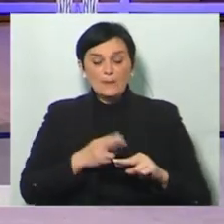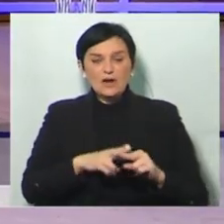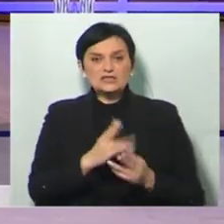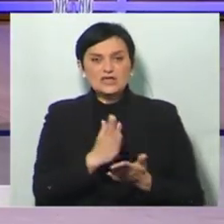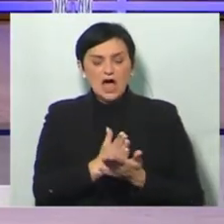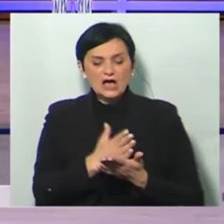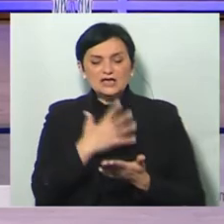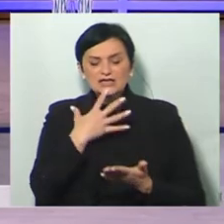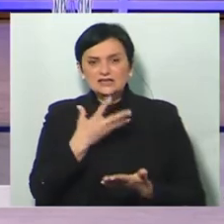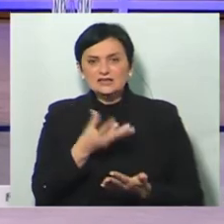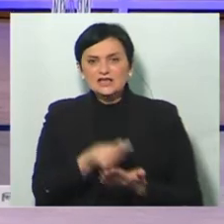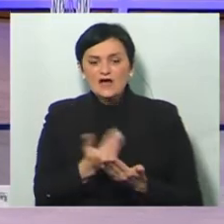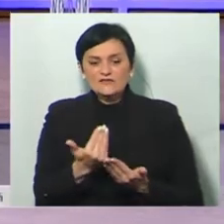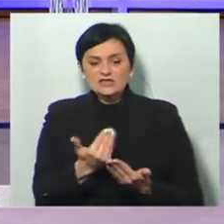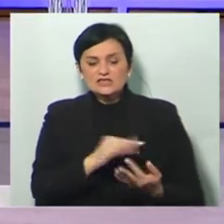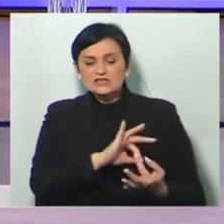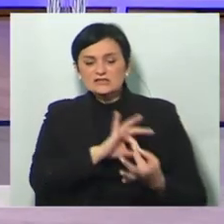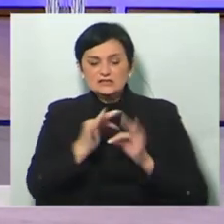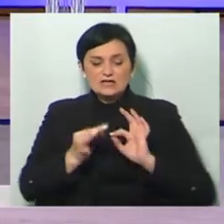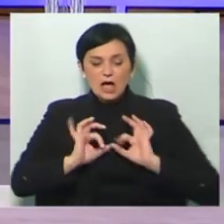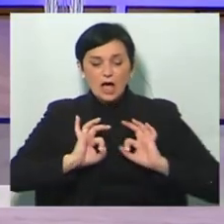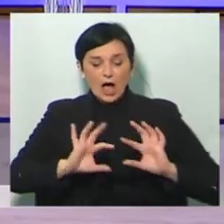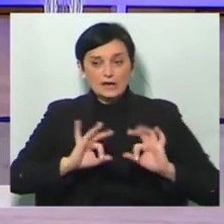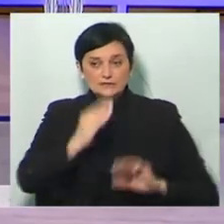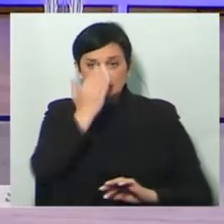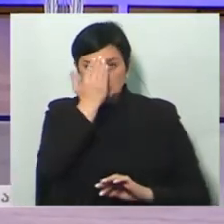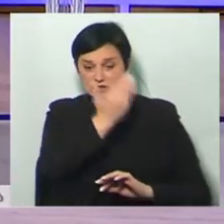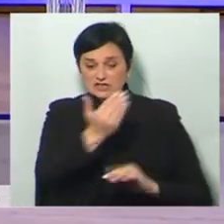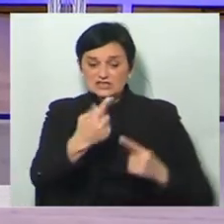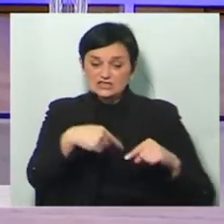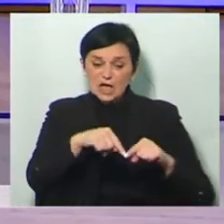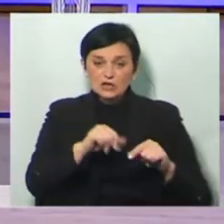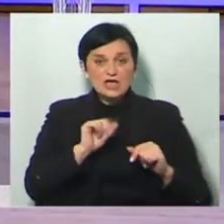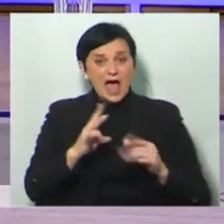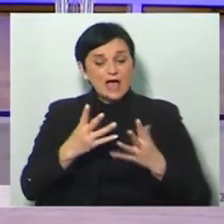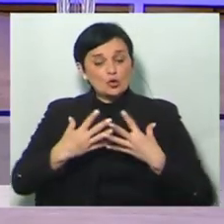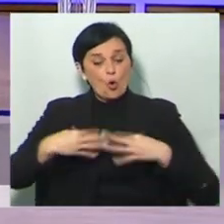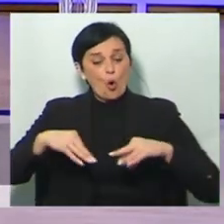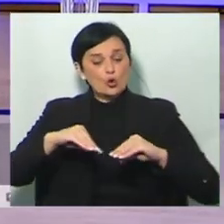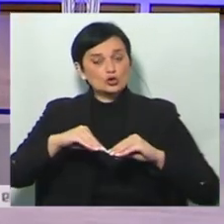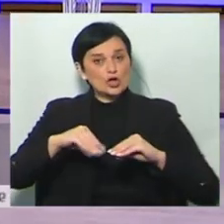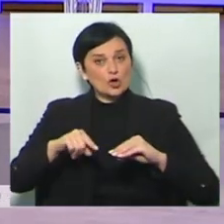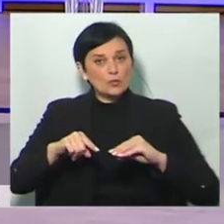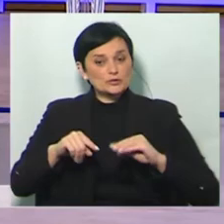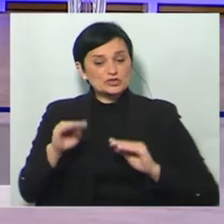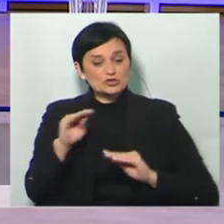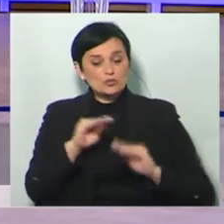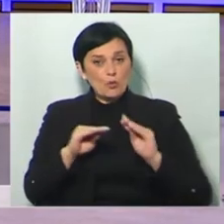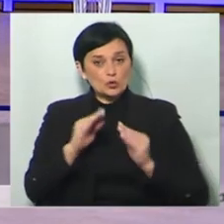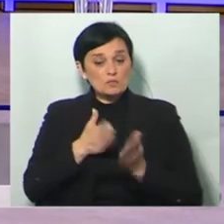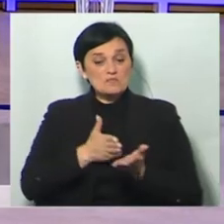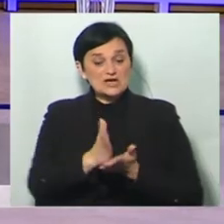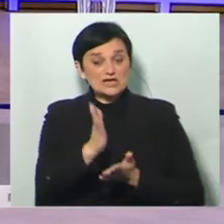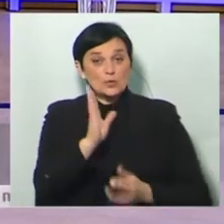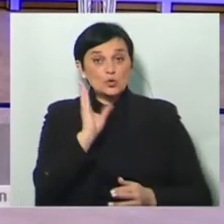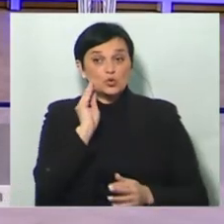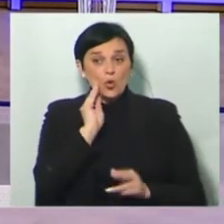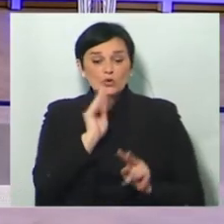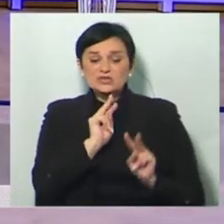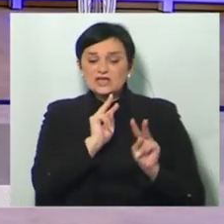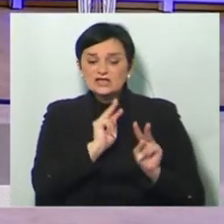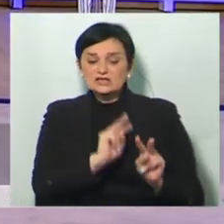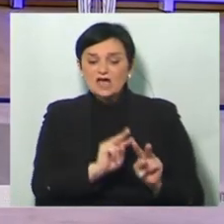აქვს თავისი ახსნა თუნდაც საზოგადოების ან ოჯახის მოწყობის პრინციპით. მაგრამ როდესაც